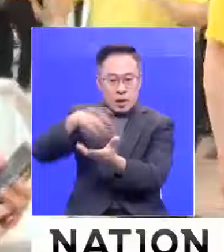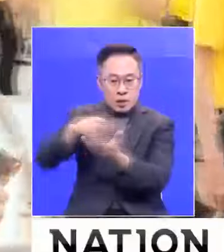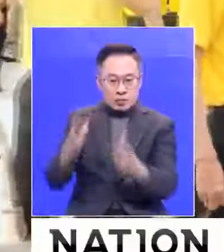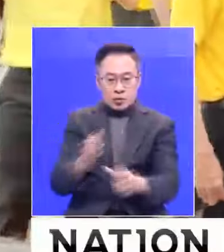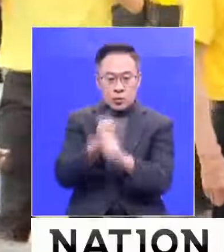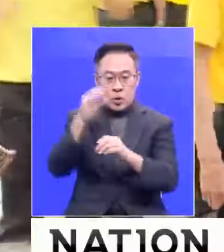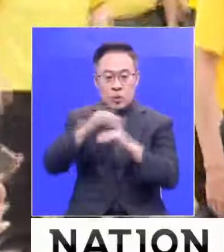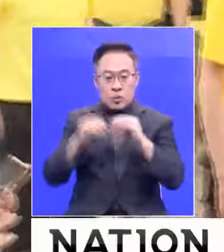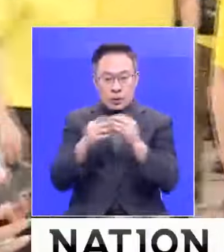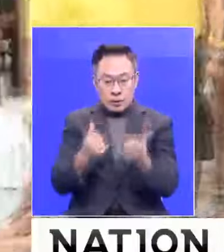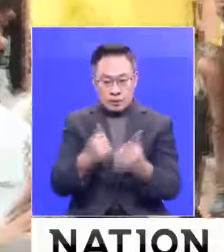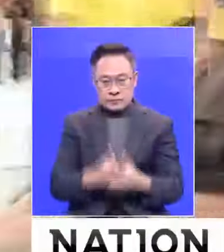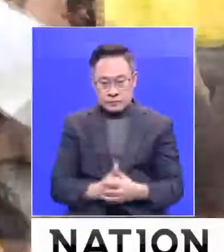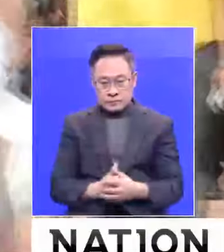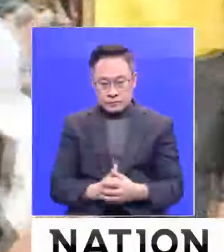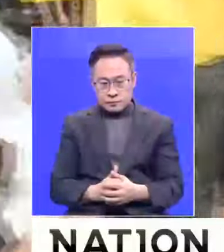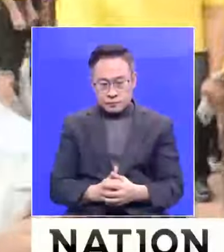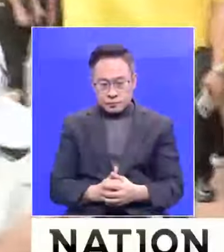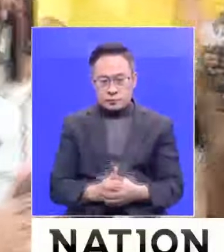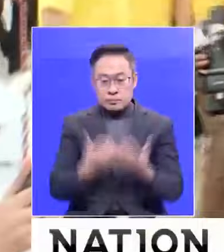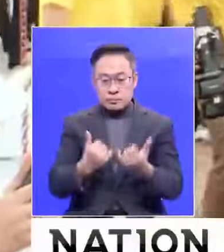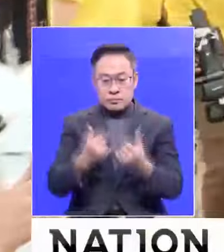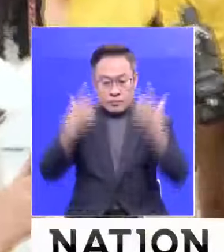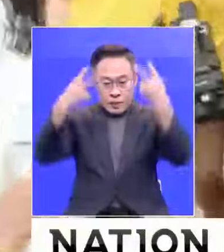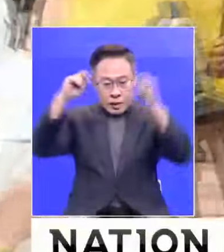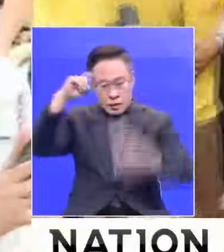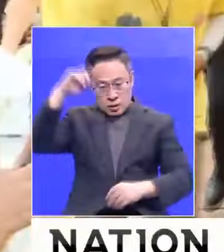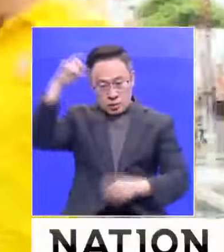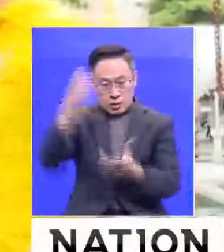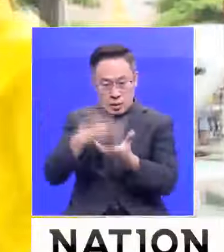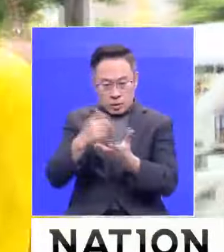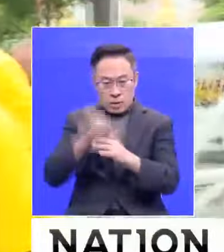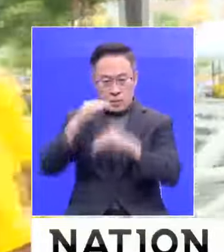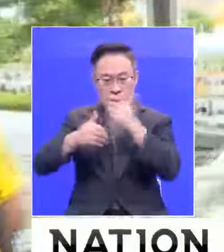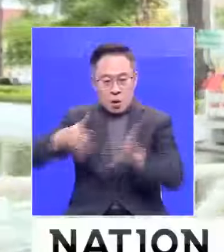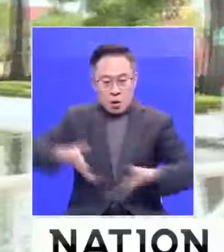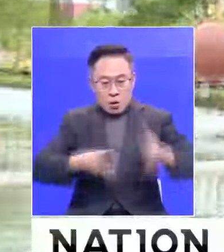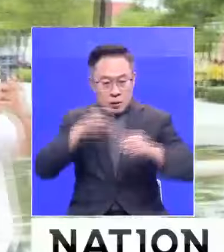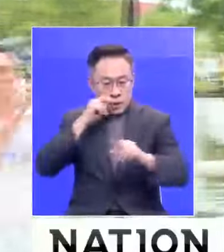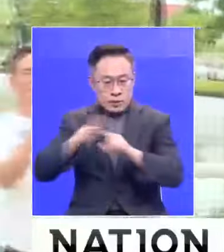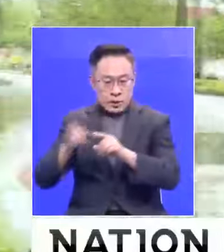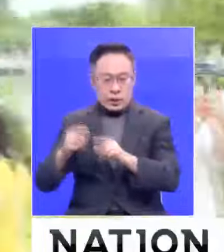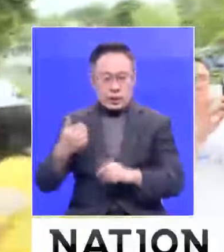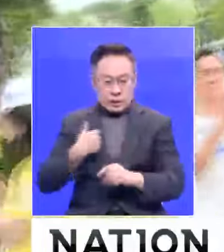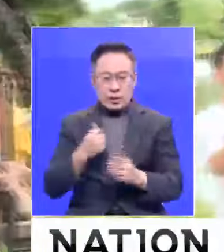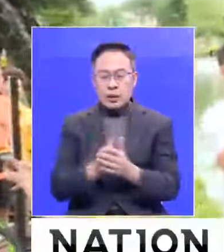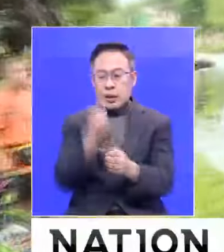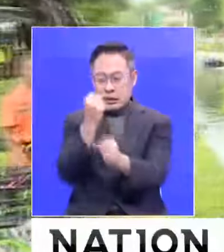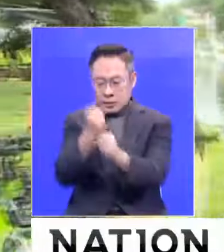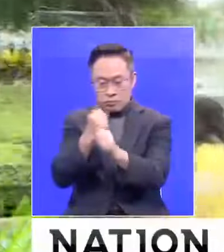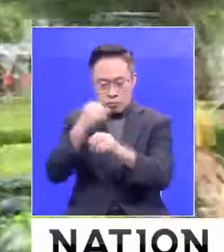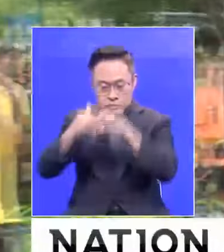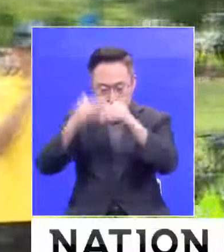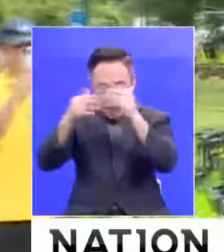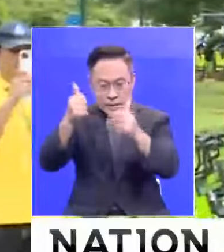านครคุณชาชาติยืนยันค่ะว่าการพัฒนาด้านคูคลองแล้วก็พื้นที่โดยรอบนั้นมีความคืบหน้าเป็นอย่างดีก